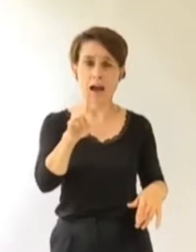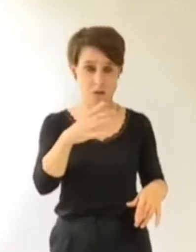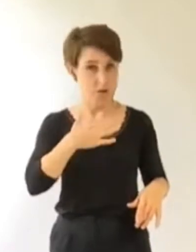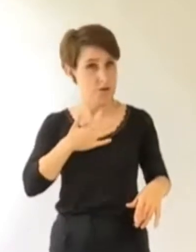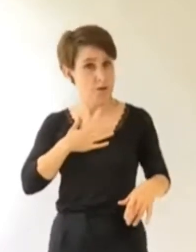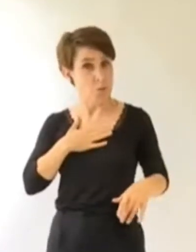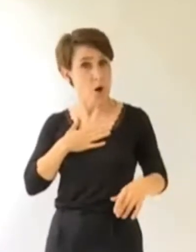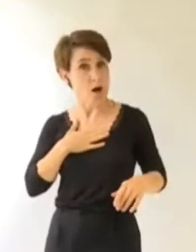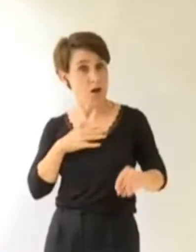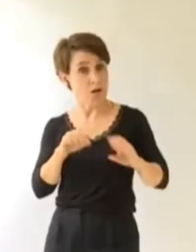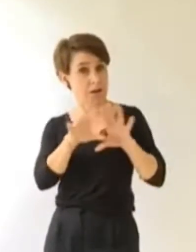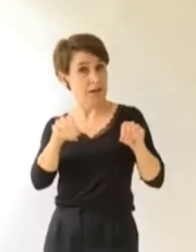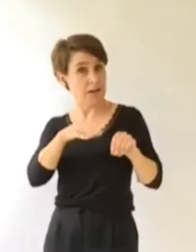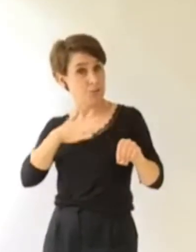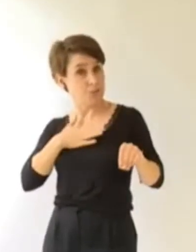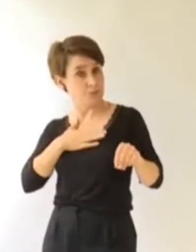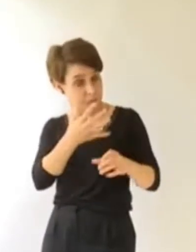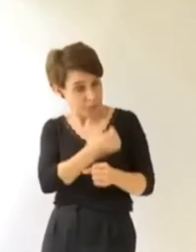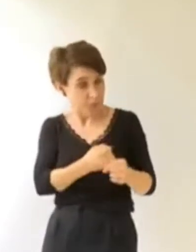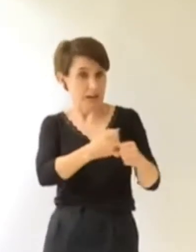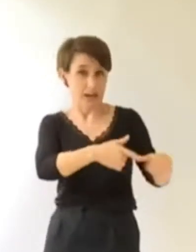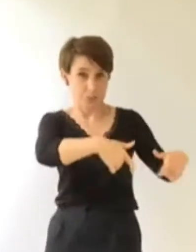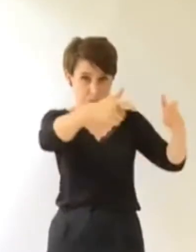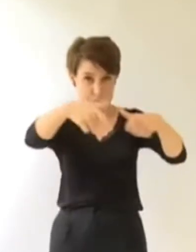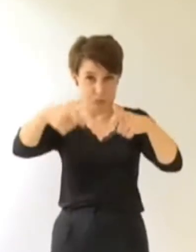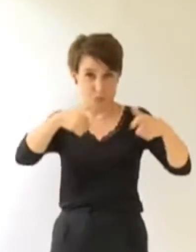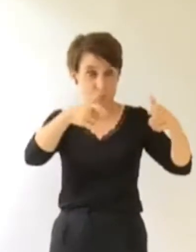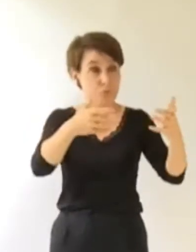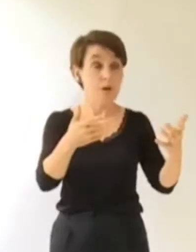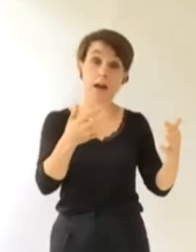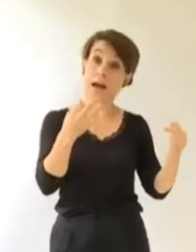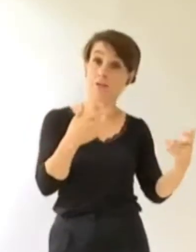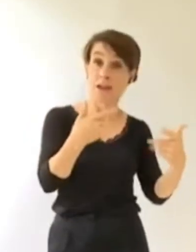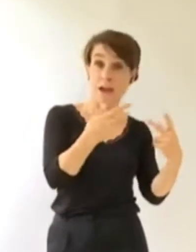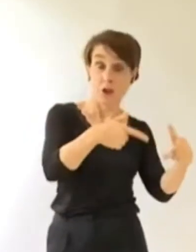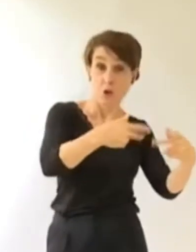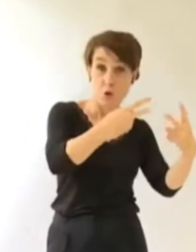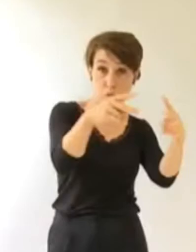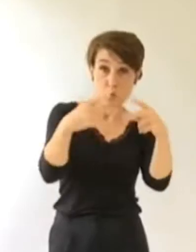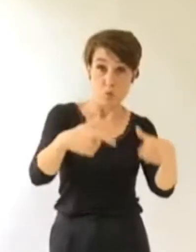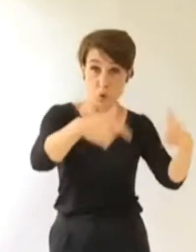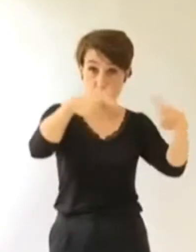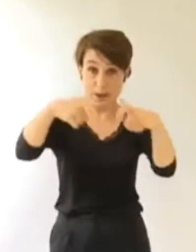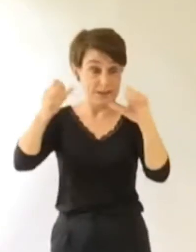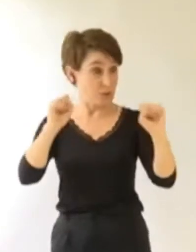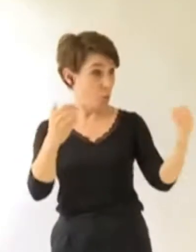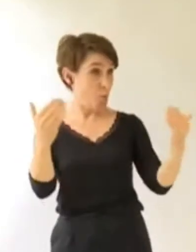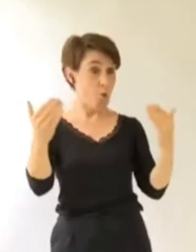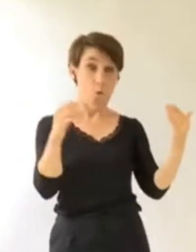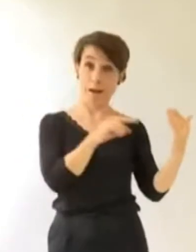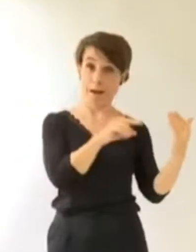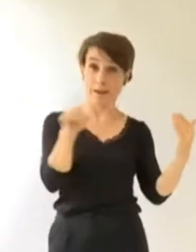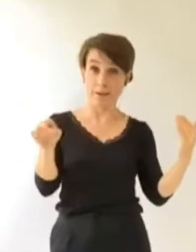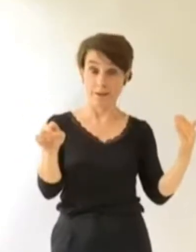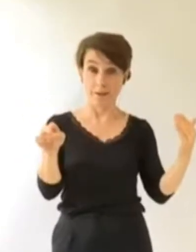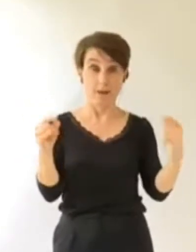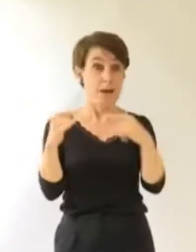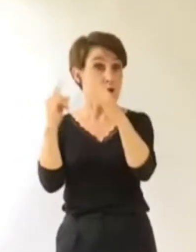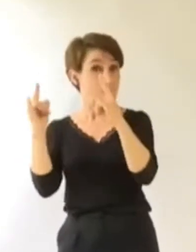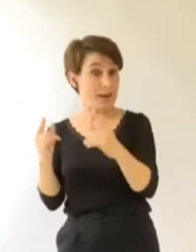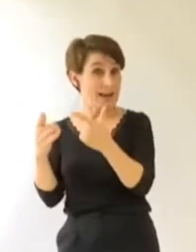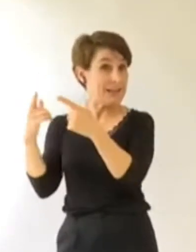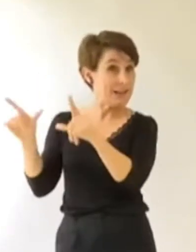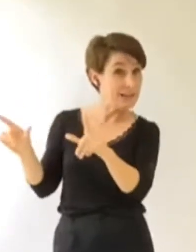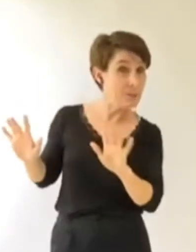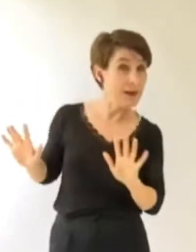d'ailleurs formidable, parce que urbanistiquement parlant, on peut comparer les quartiers. Il y a les casernes qui se sont libérées, il y a